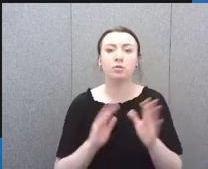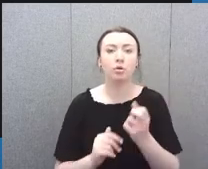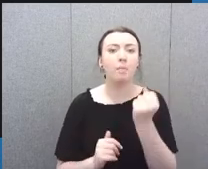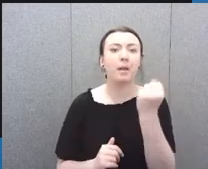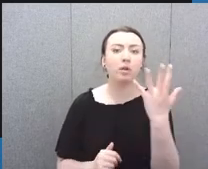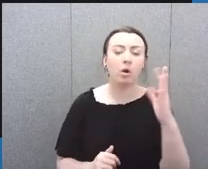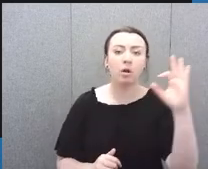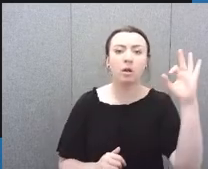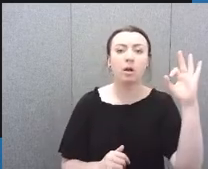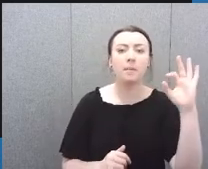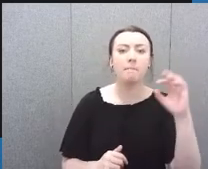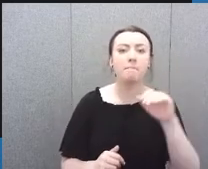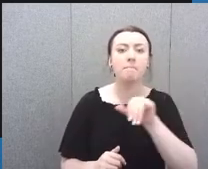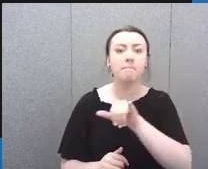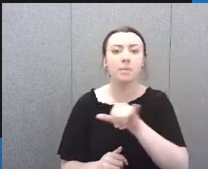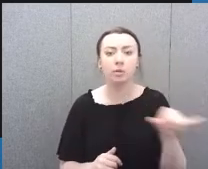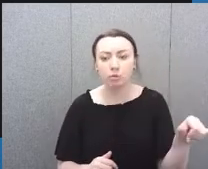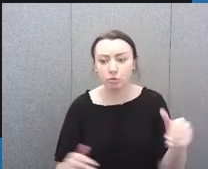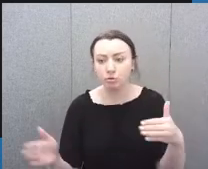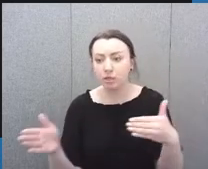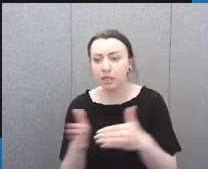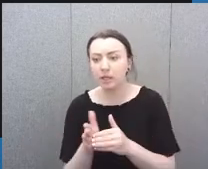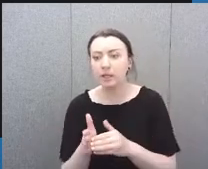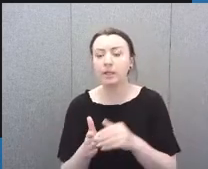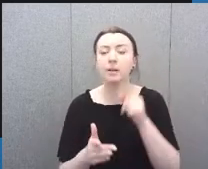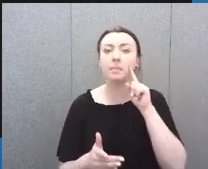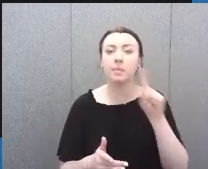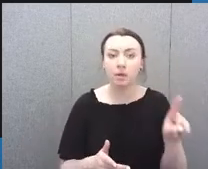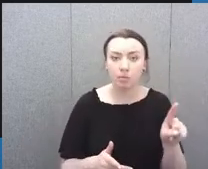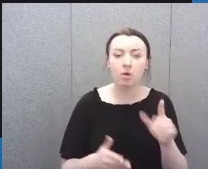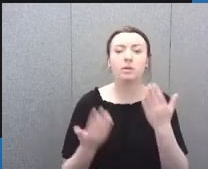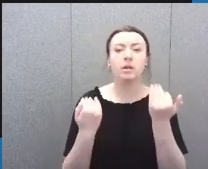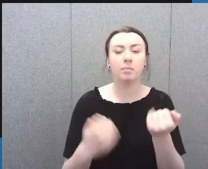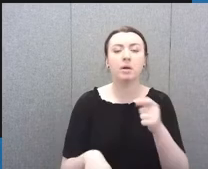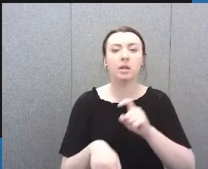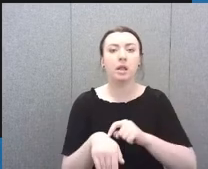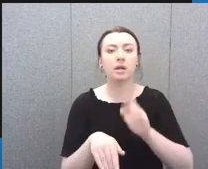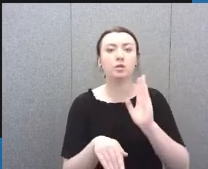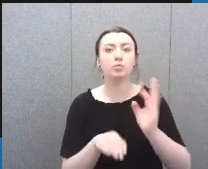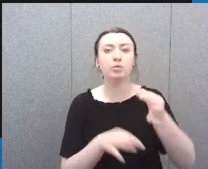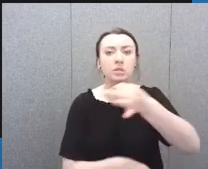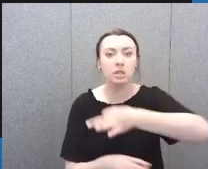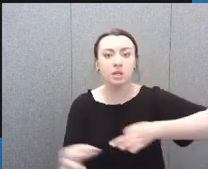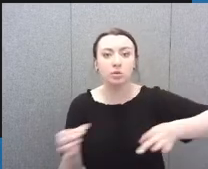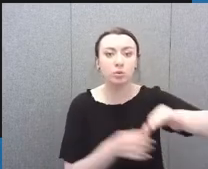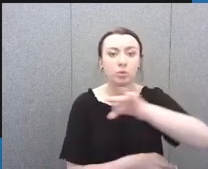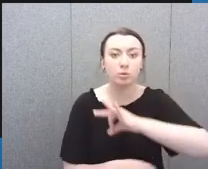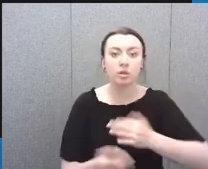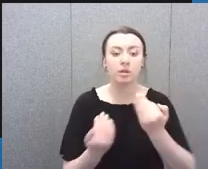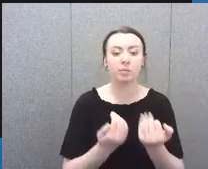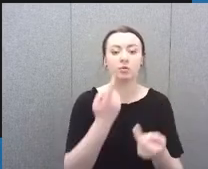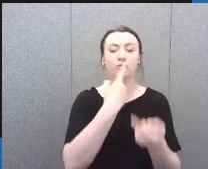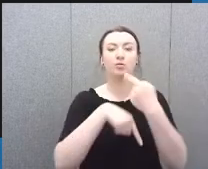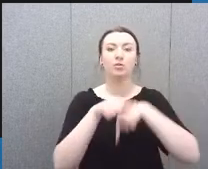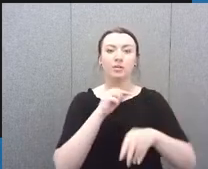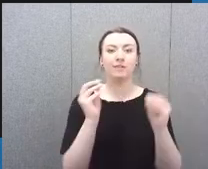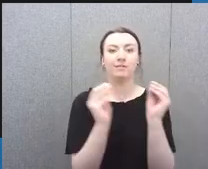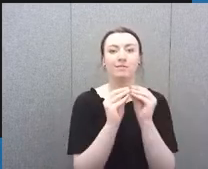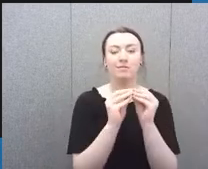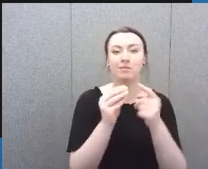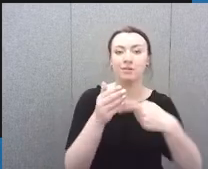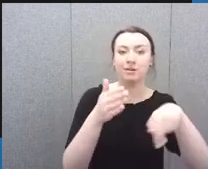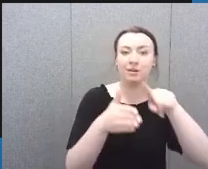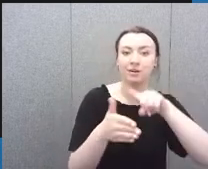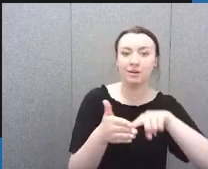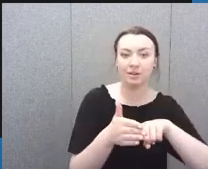еще примерно 15 минут до 13 часов по литовскому времени на дискуссии. Я хотела